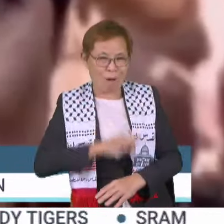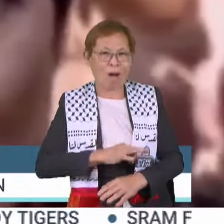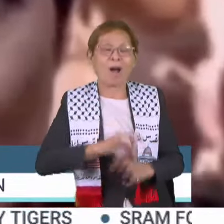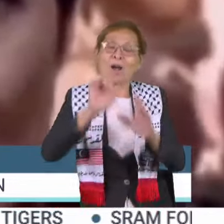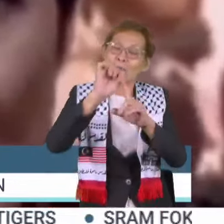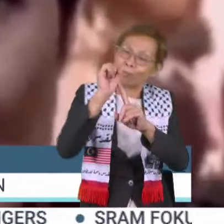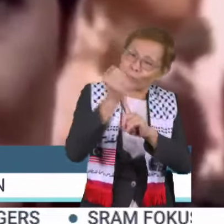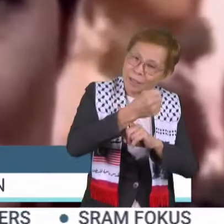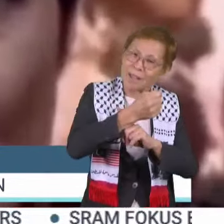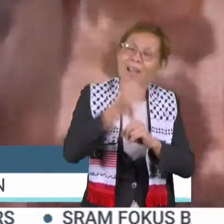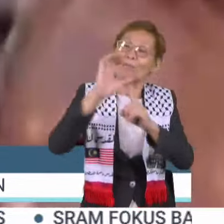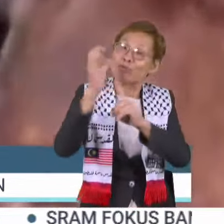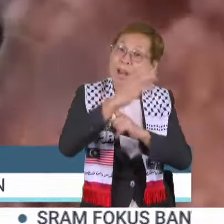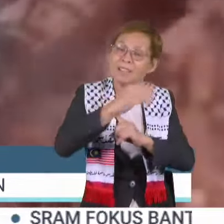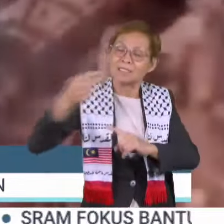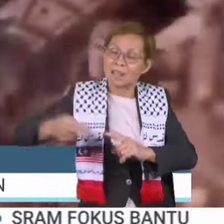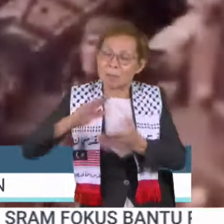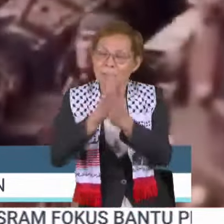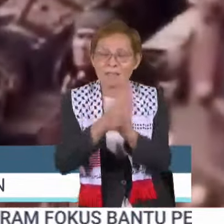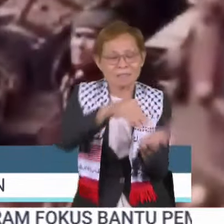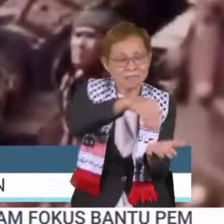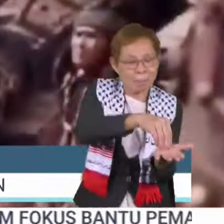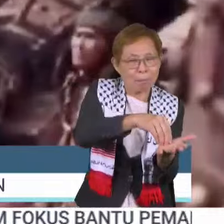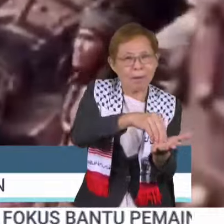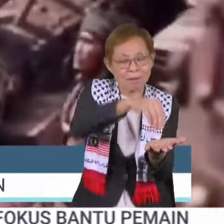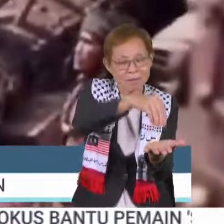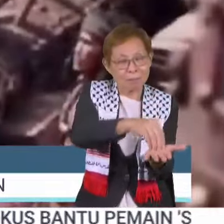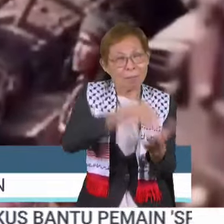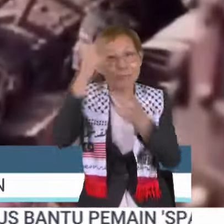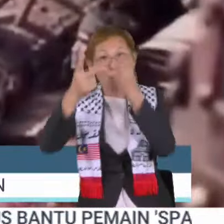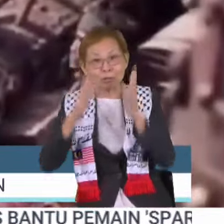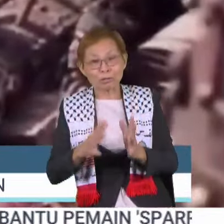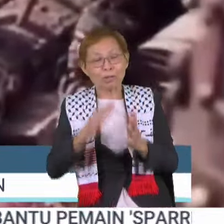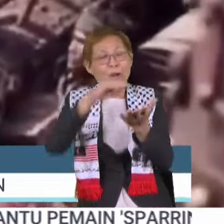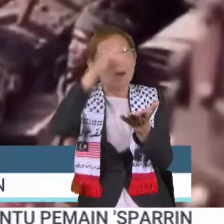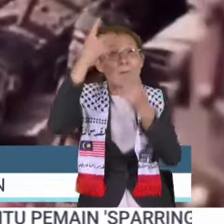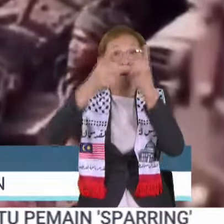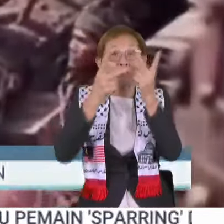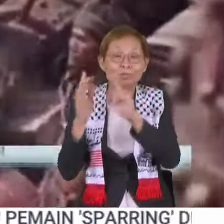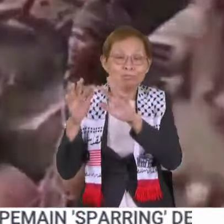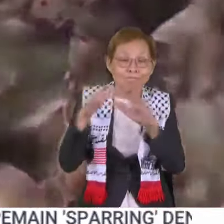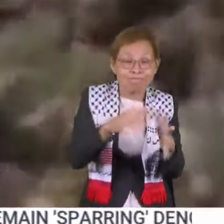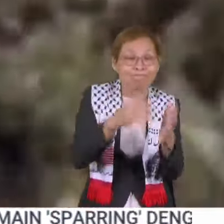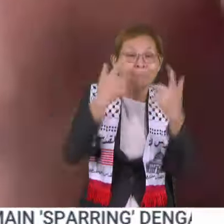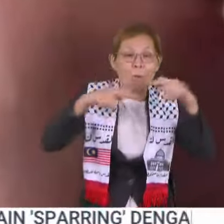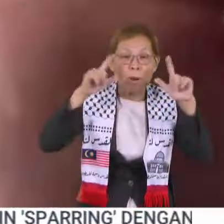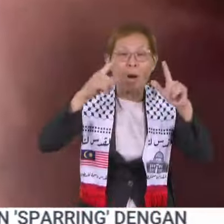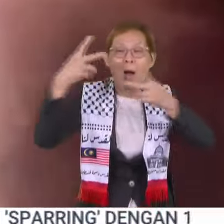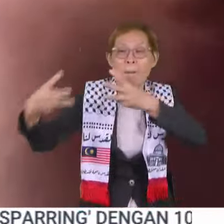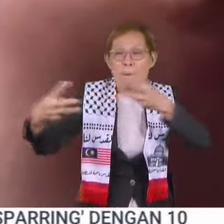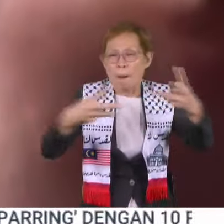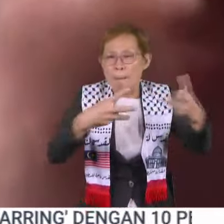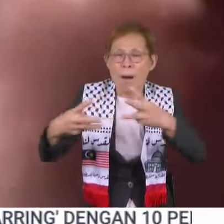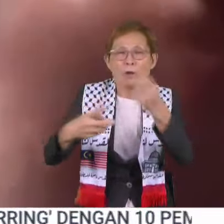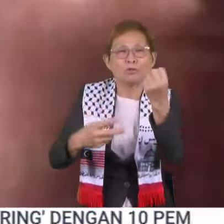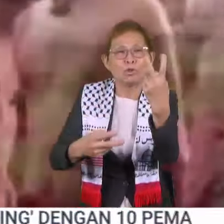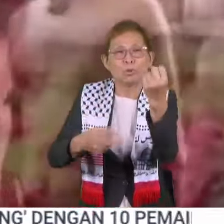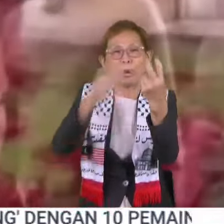budaya dan sejarah menjadi destinasi pelancongan popular perang musuh bisik berlaku pada 12